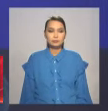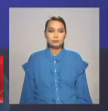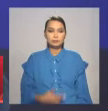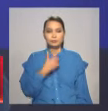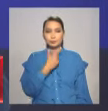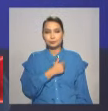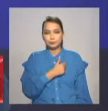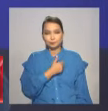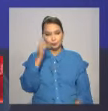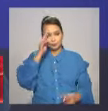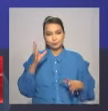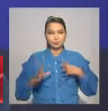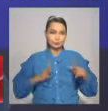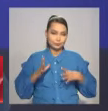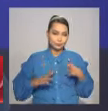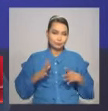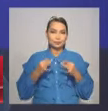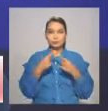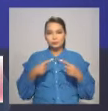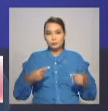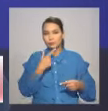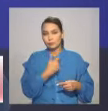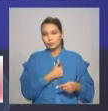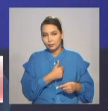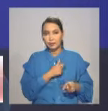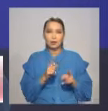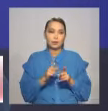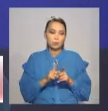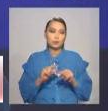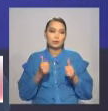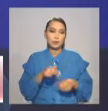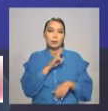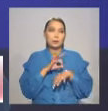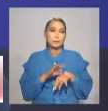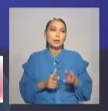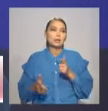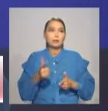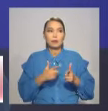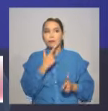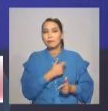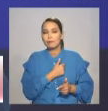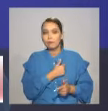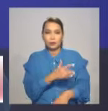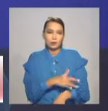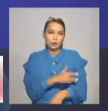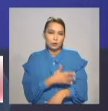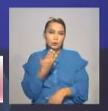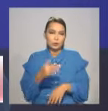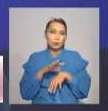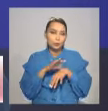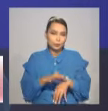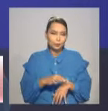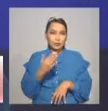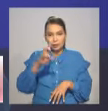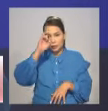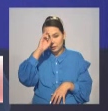В учебных центрах вооруженных сил, других войск и воинских формированиях проводится подготовка военнослужащих с выдачей удостоверений государственного